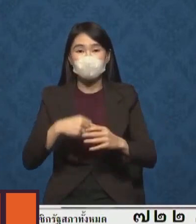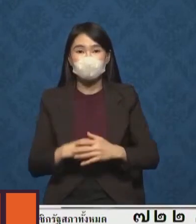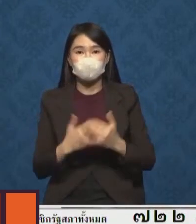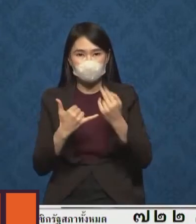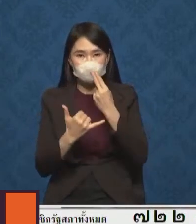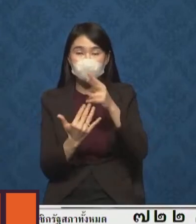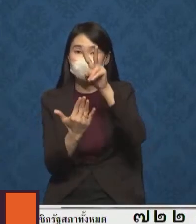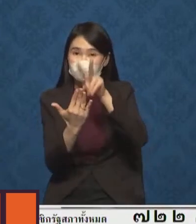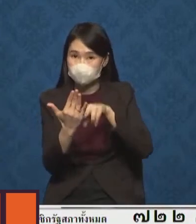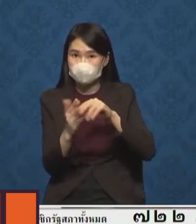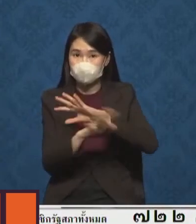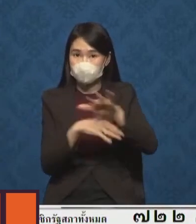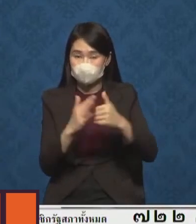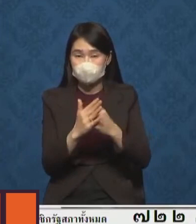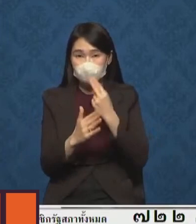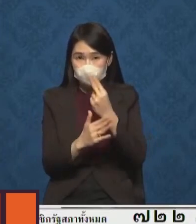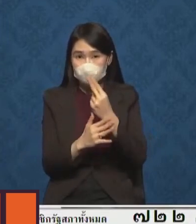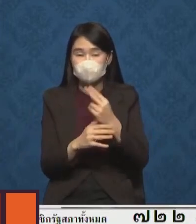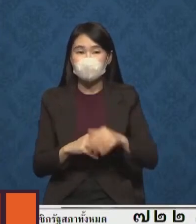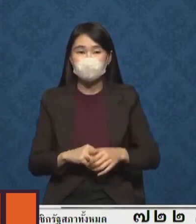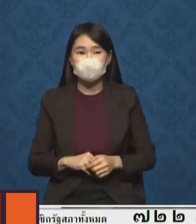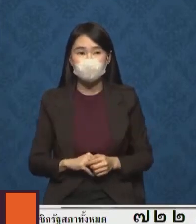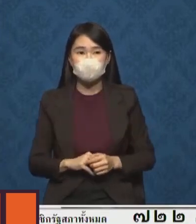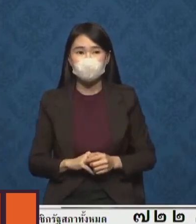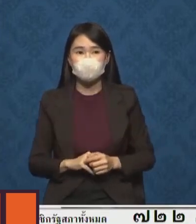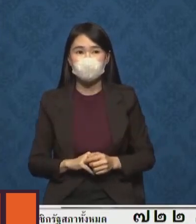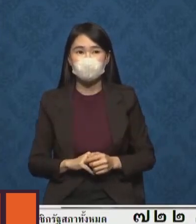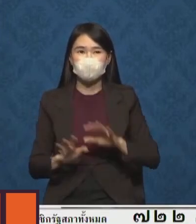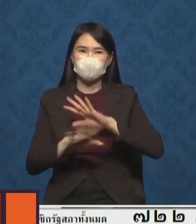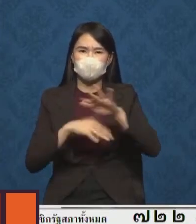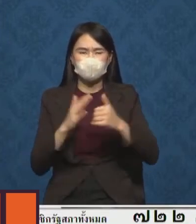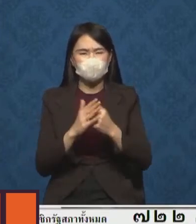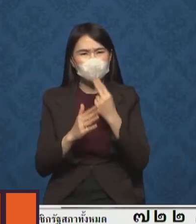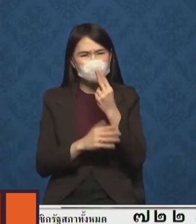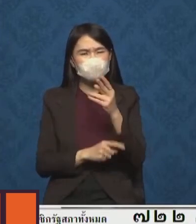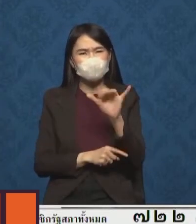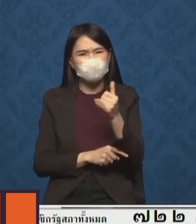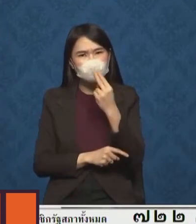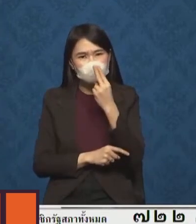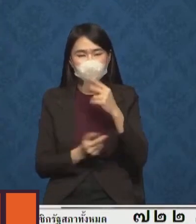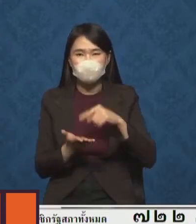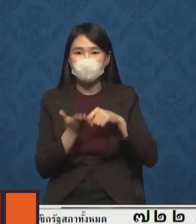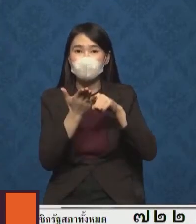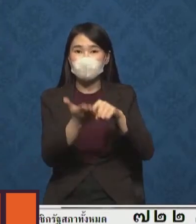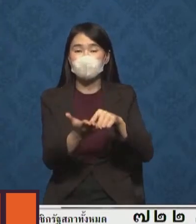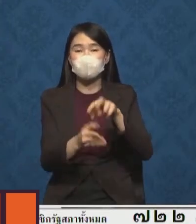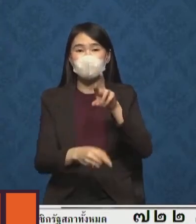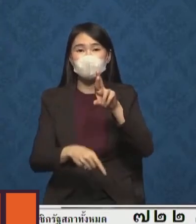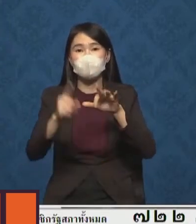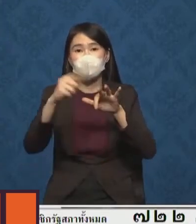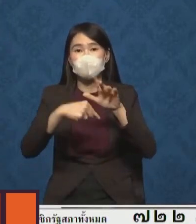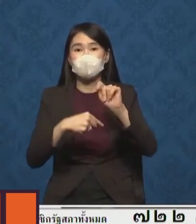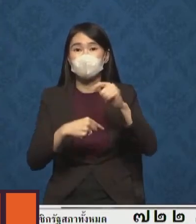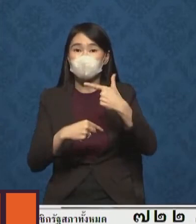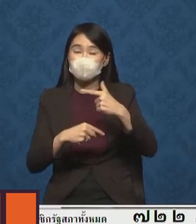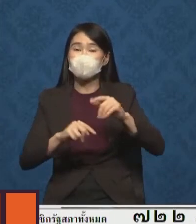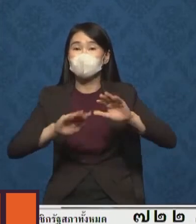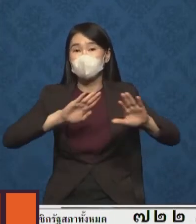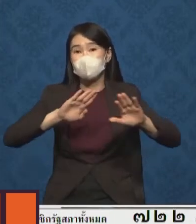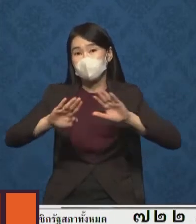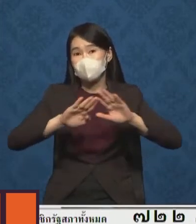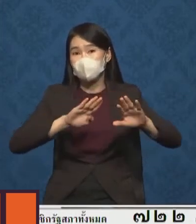อานเข้ๆนะครับเพระว่าก็อาจจะถูกตีความได้ว่าเป็การนำร่างขแตกปักไปเปรียบเทียบกัน